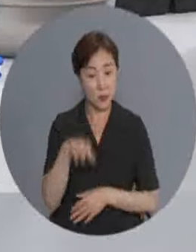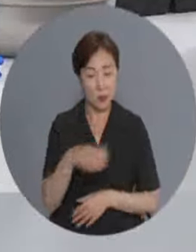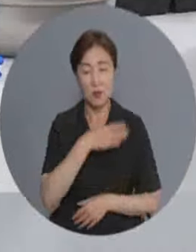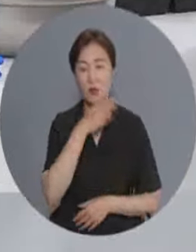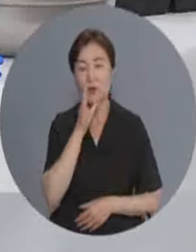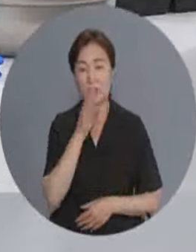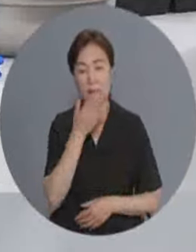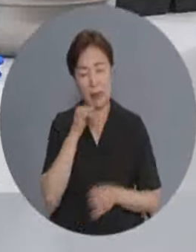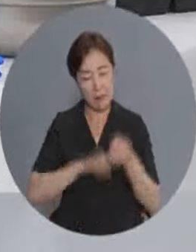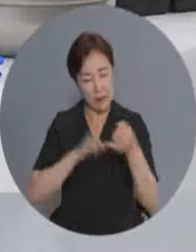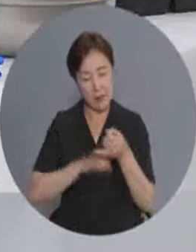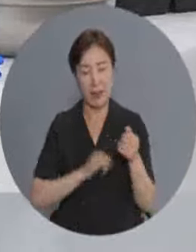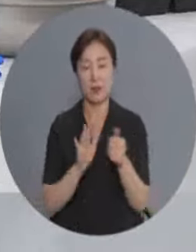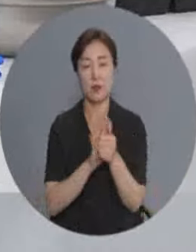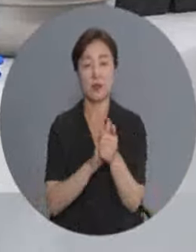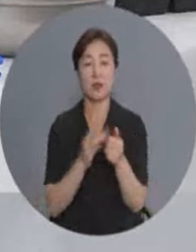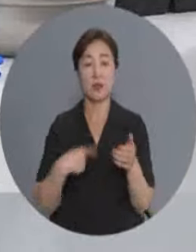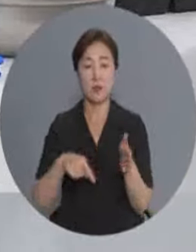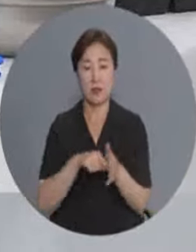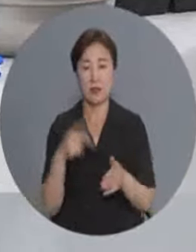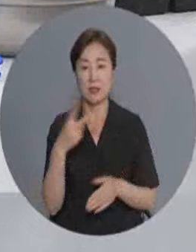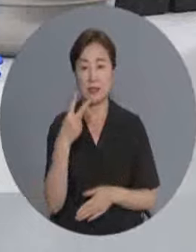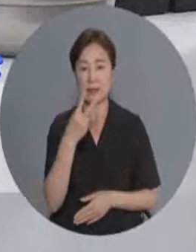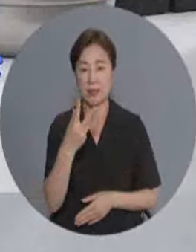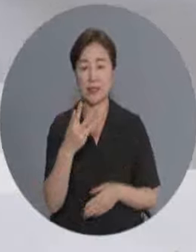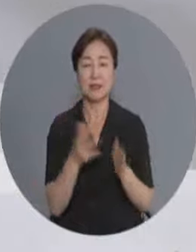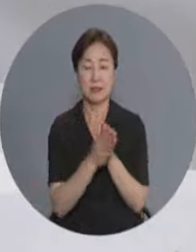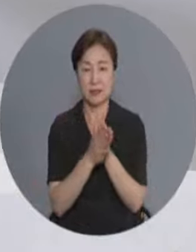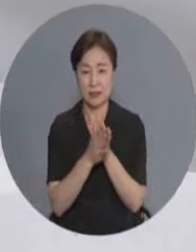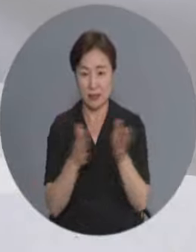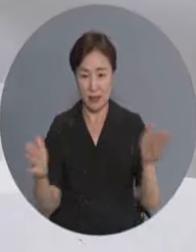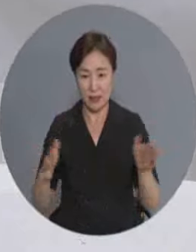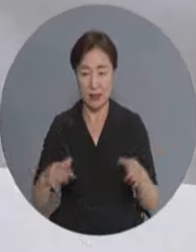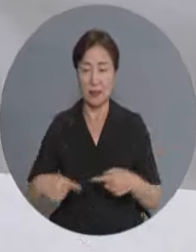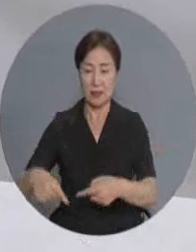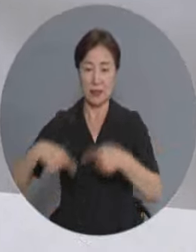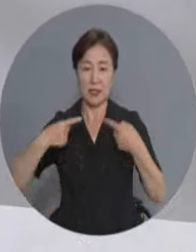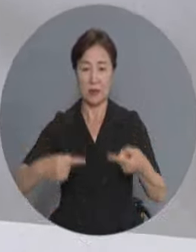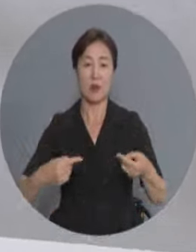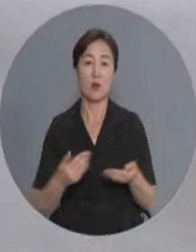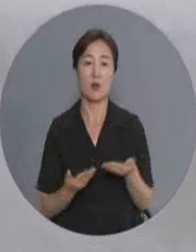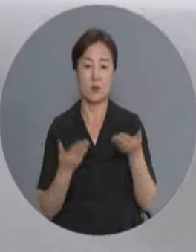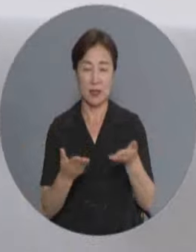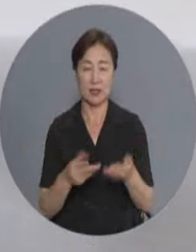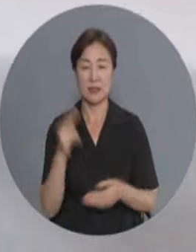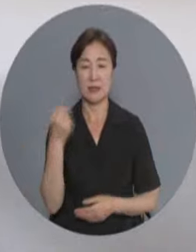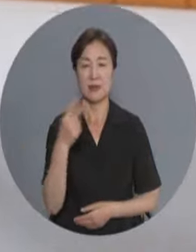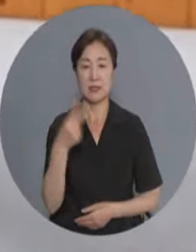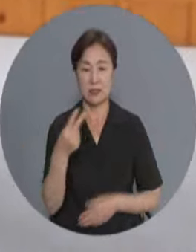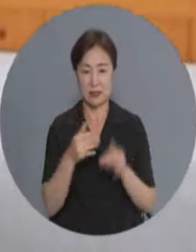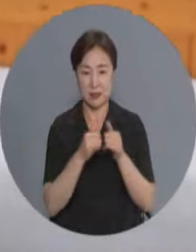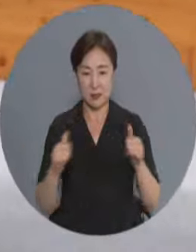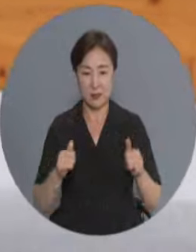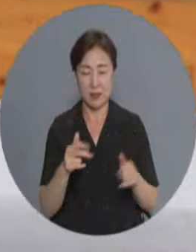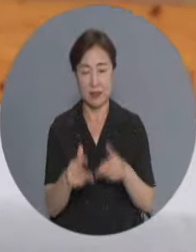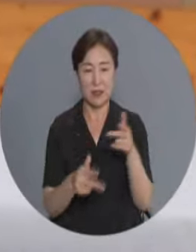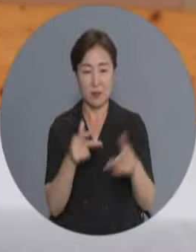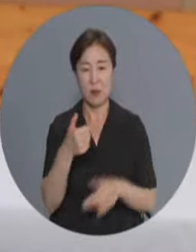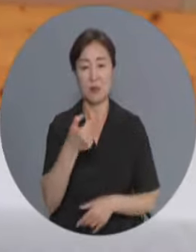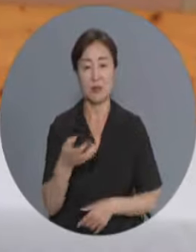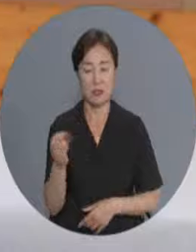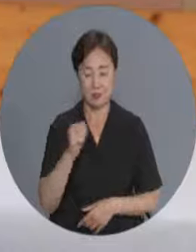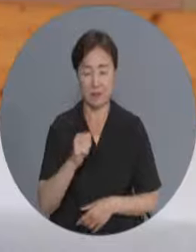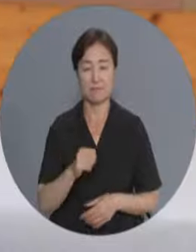결식을 해결하기 위해 지난 2008년 문을 열었으며 참여 봉사자 2만 2천여 명, 사업비 50억